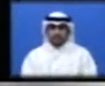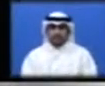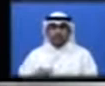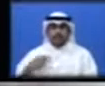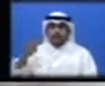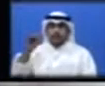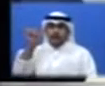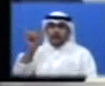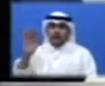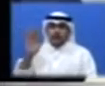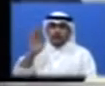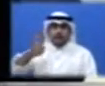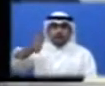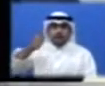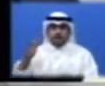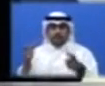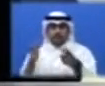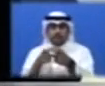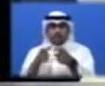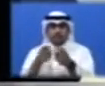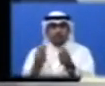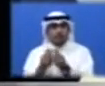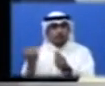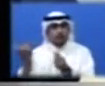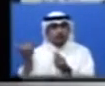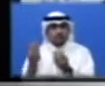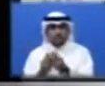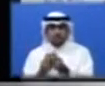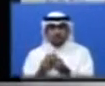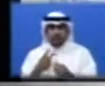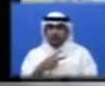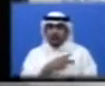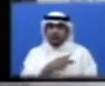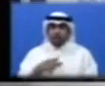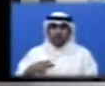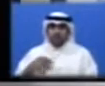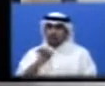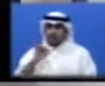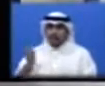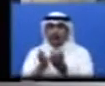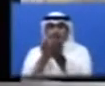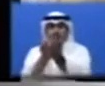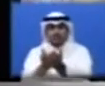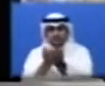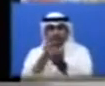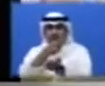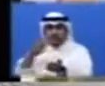البلدية عيسى الكندري باجتماع لمكتب التنفيذي لوزراء النقل العرب في